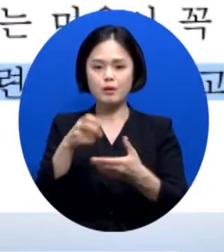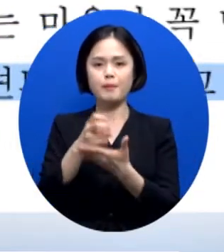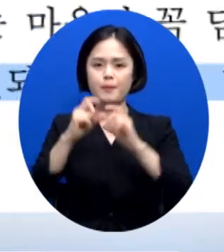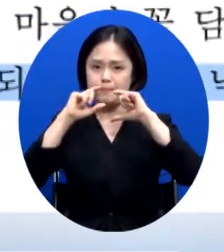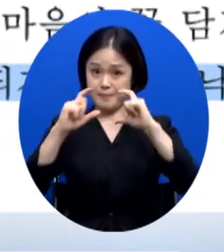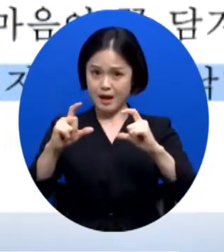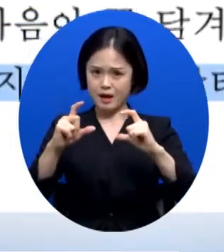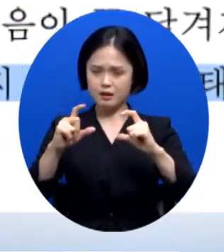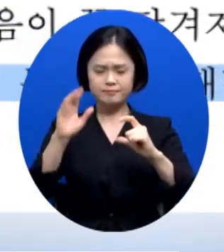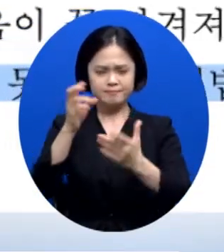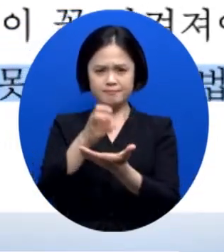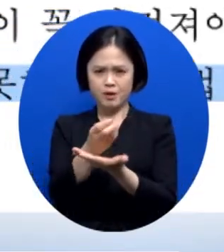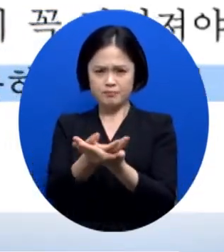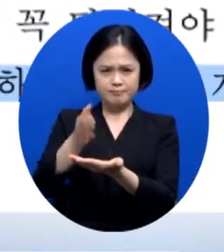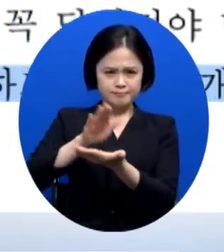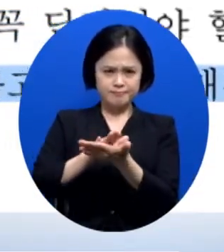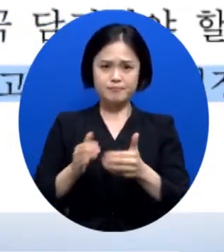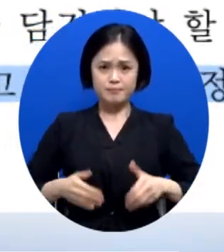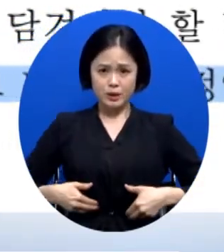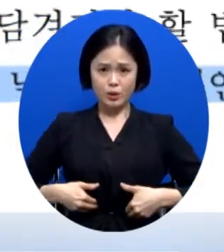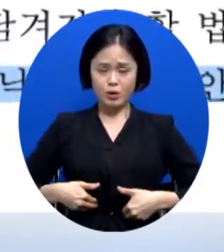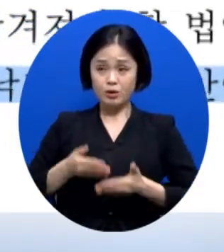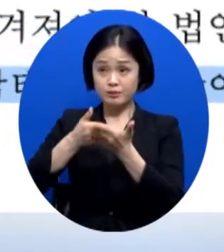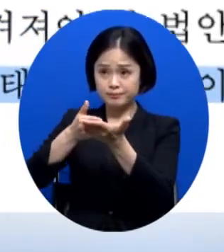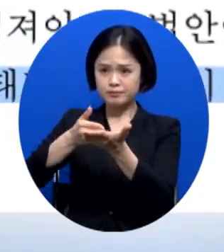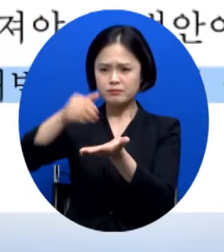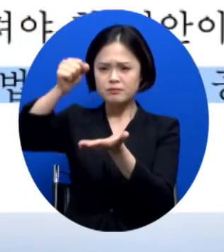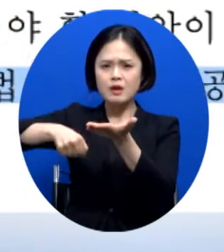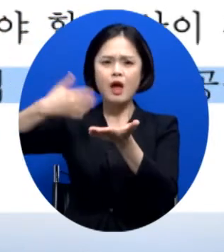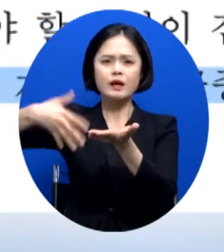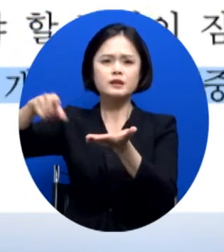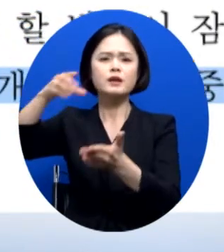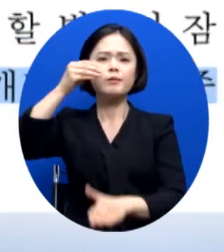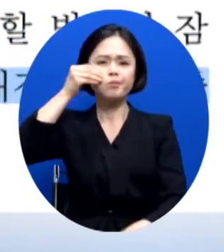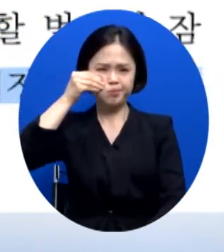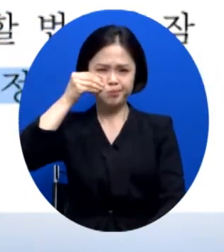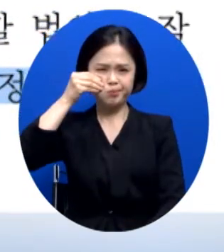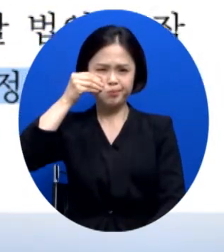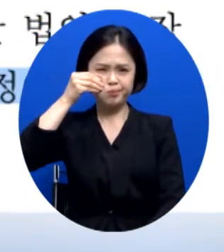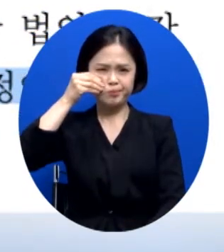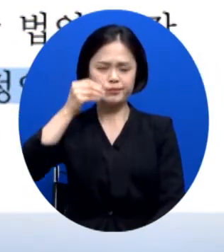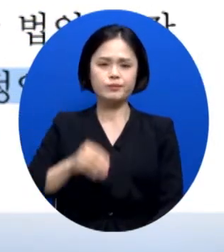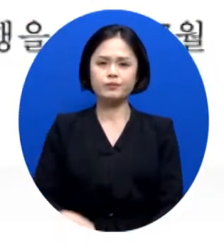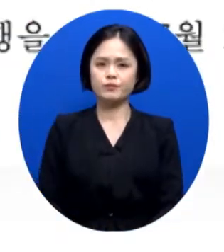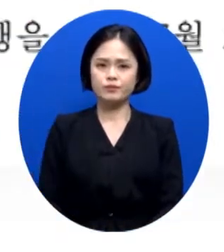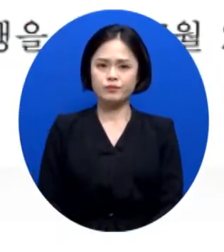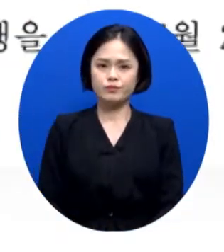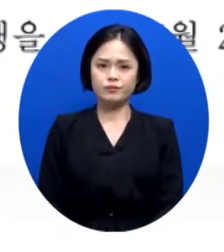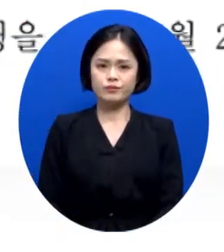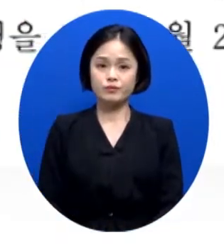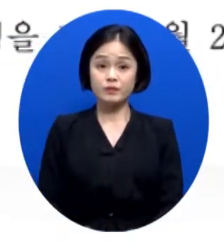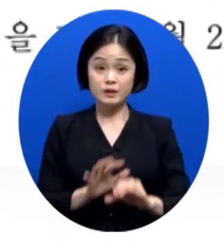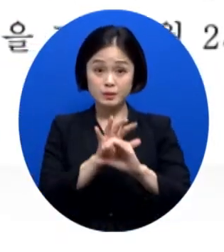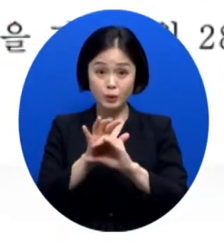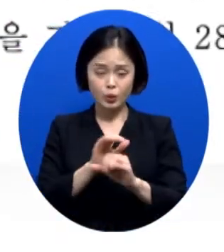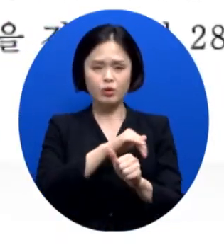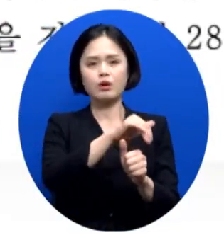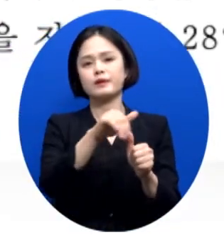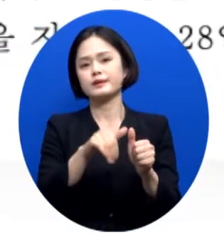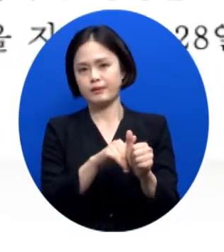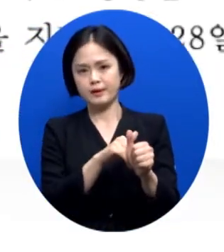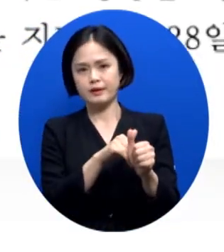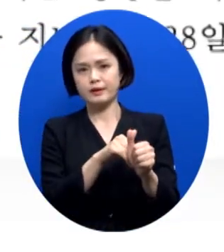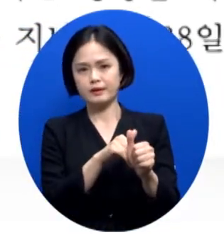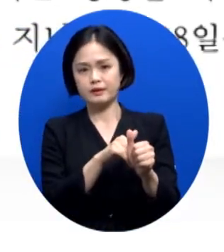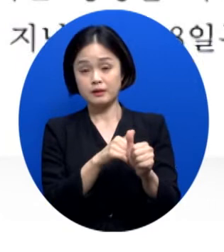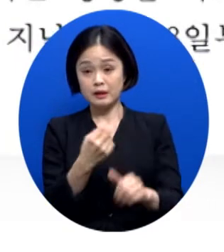마련하지 못하고 낙태 법 개정안이 공중에 떠 있는 상태라고 전했습니다 이어 코론 알고 편대 믹 상황에서도